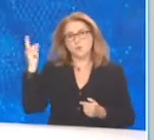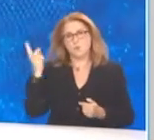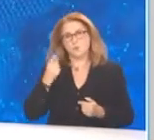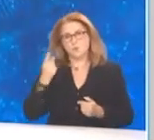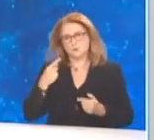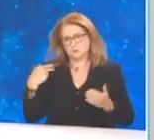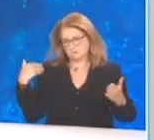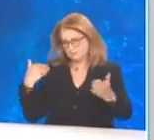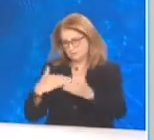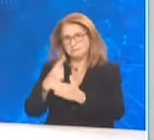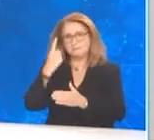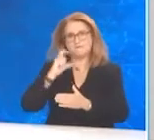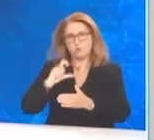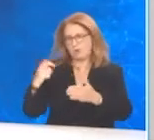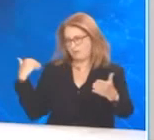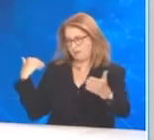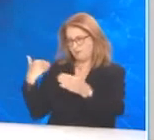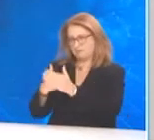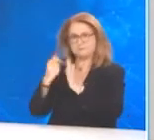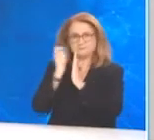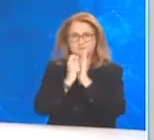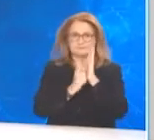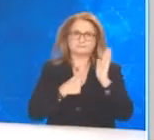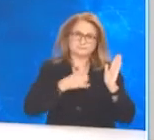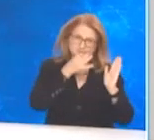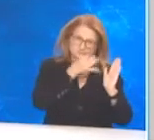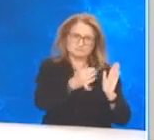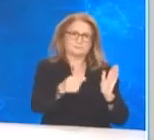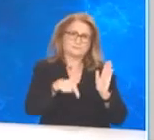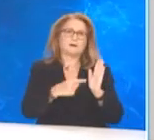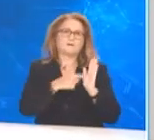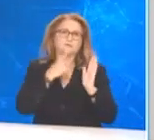είναι αυτή που σας ενημέρωσα.